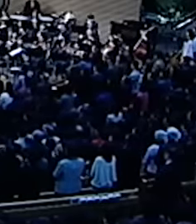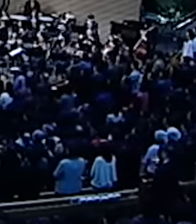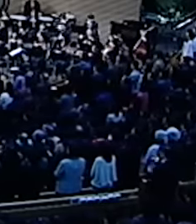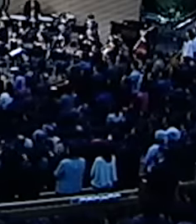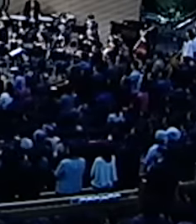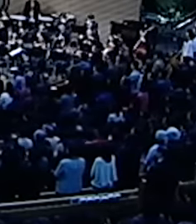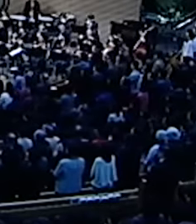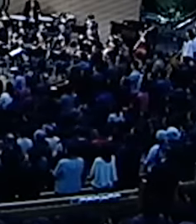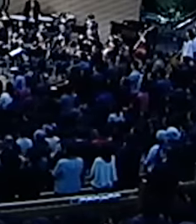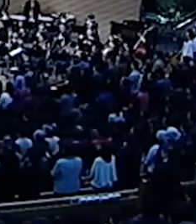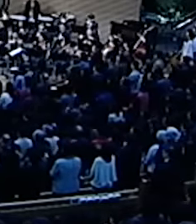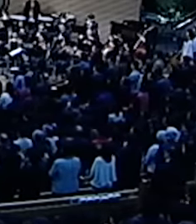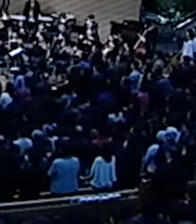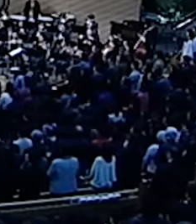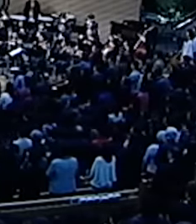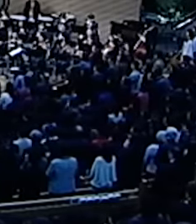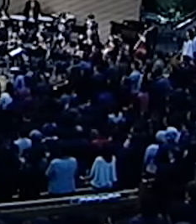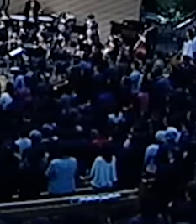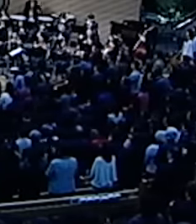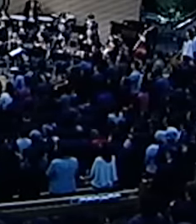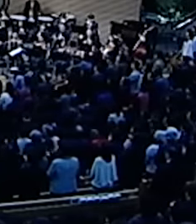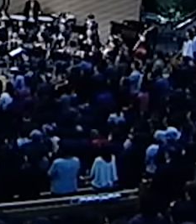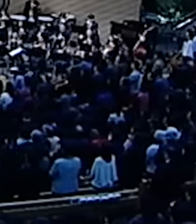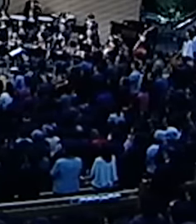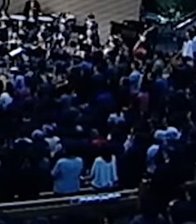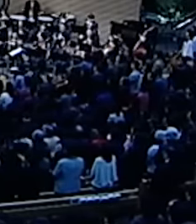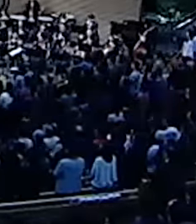함께 날마다